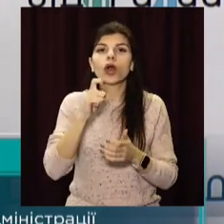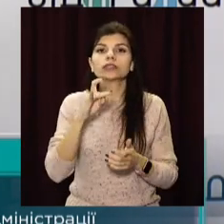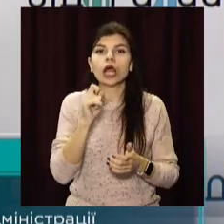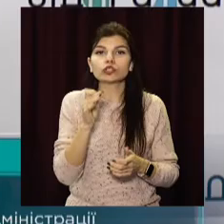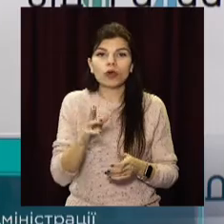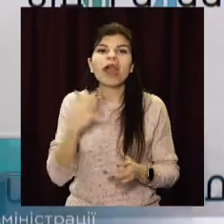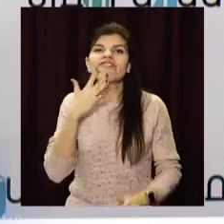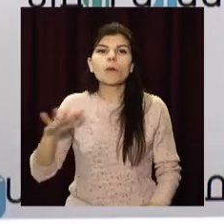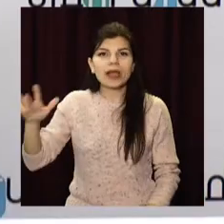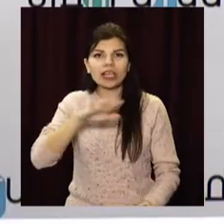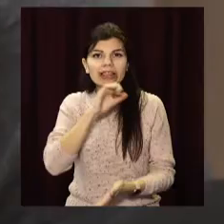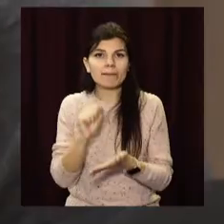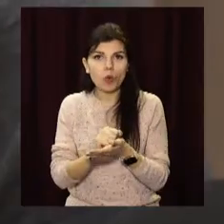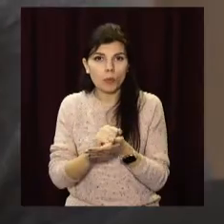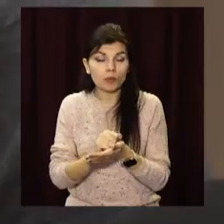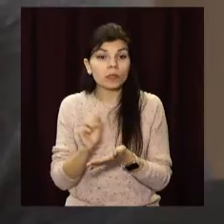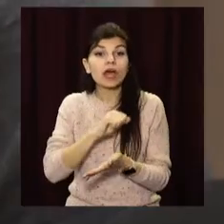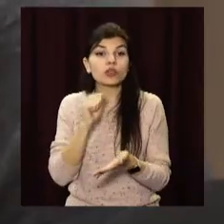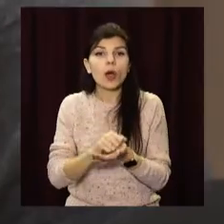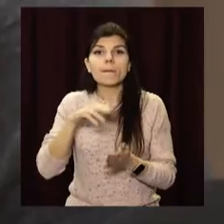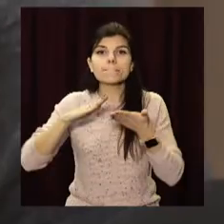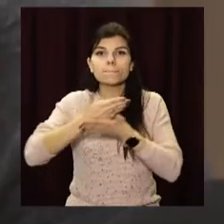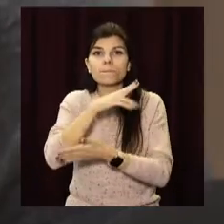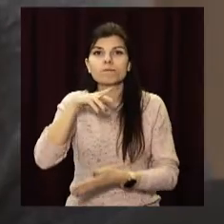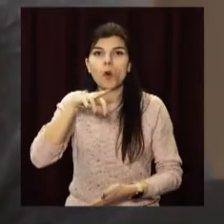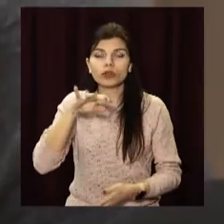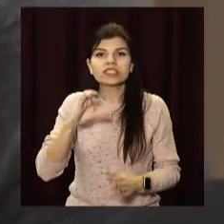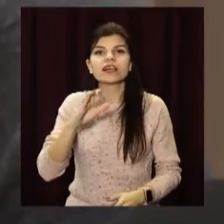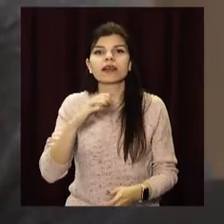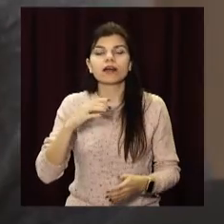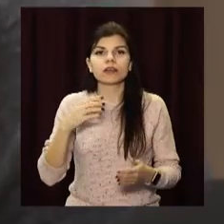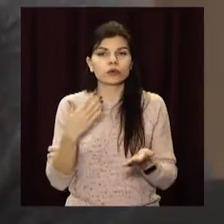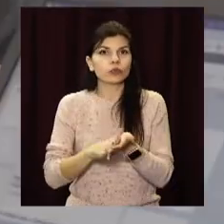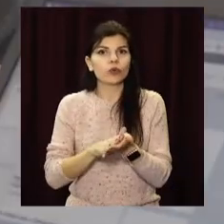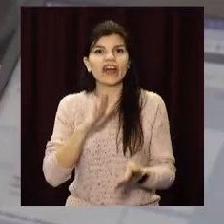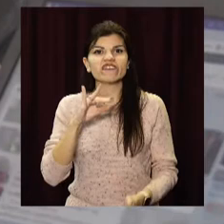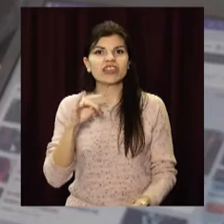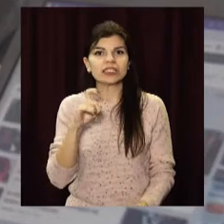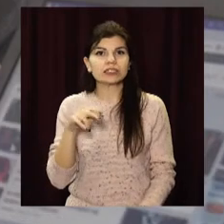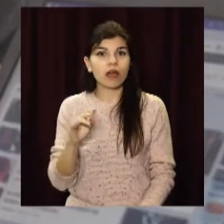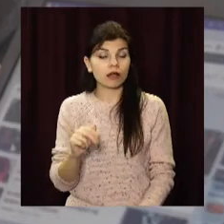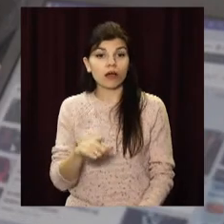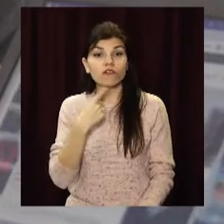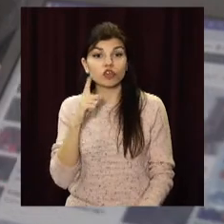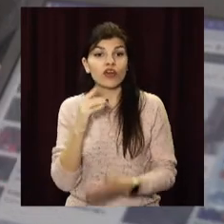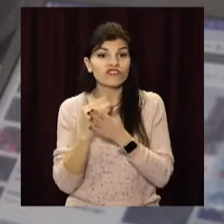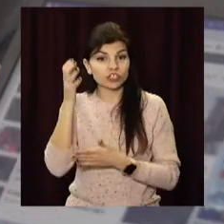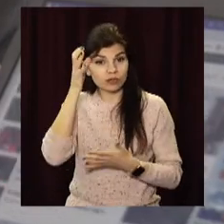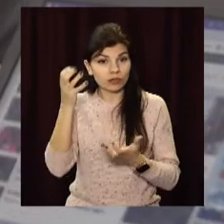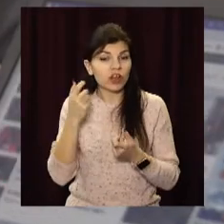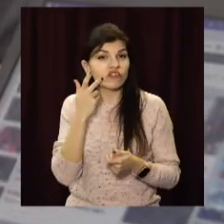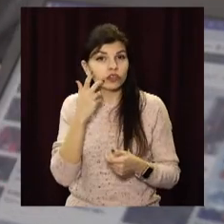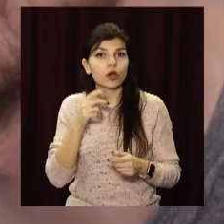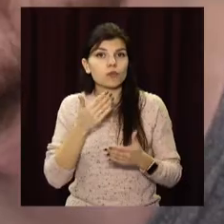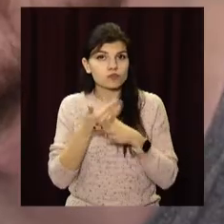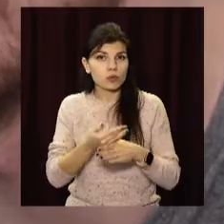європейського диплому у додатку. Диплом політолога з відзнакою має Олександр Копцев. Каже, знання, що отримав у виші, завжди